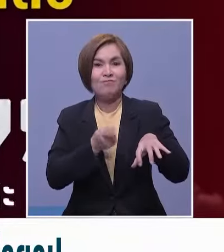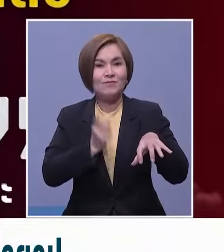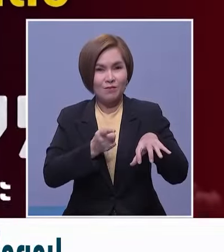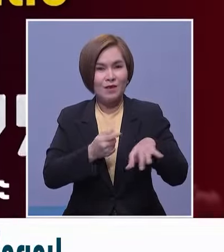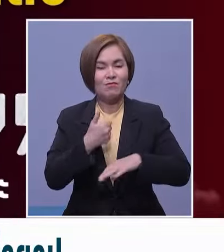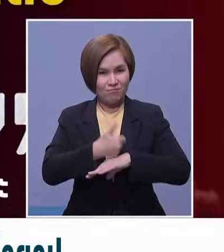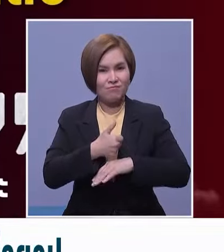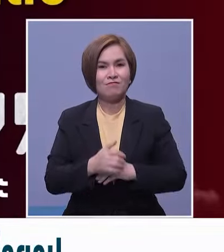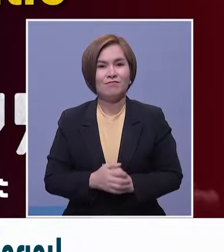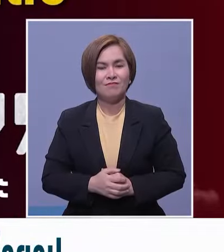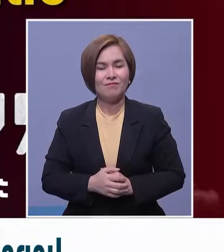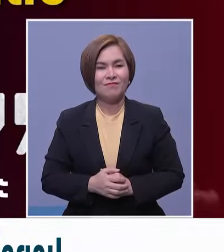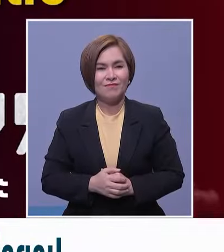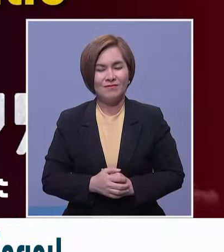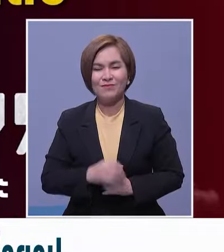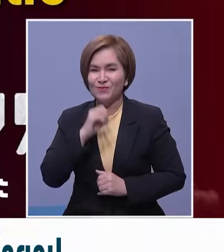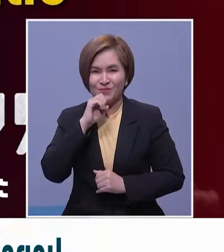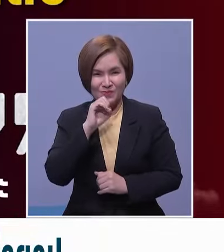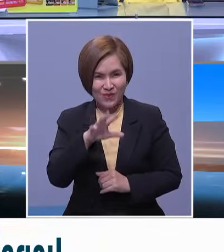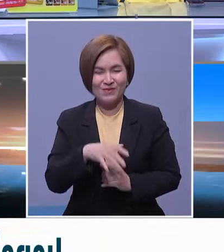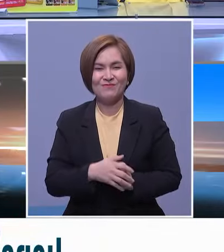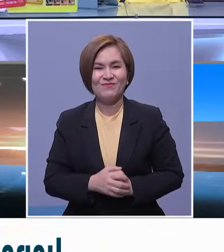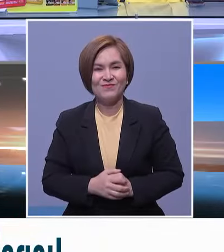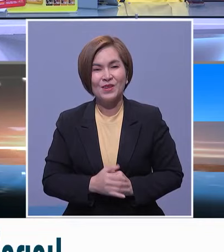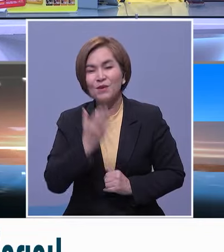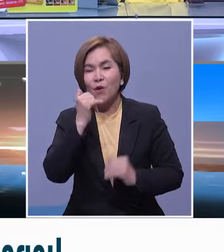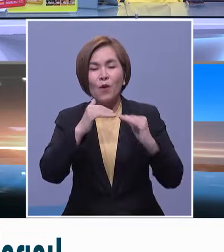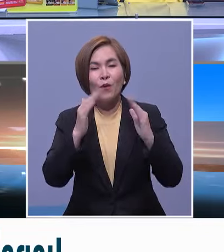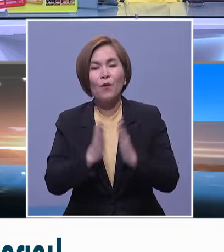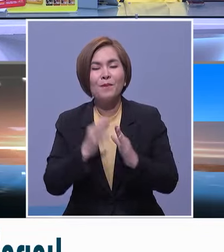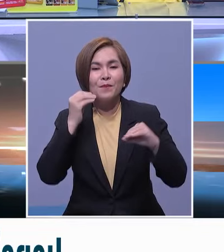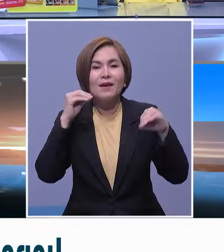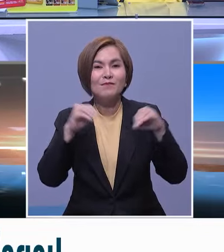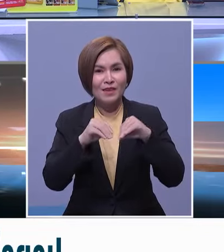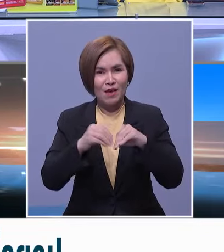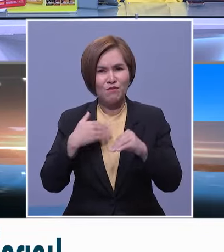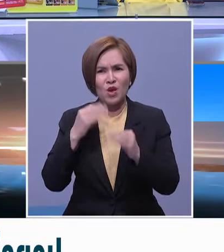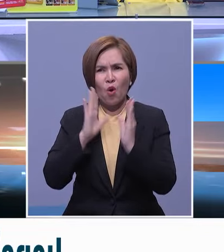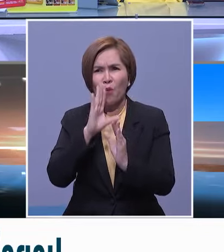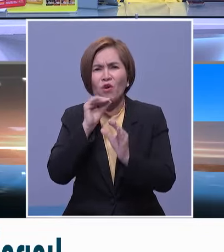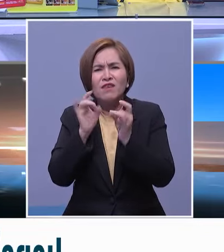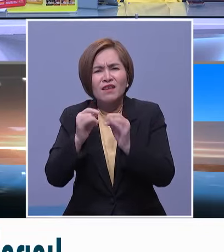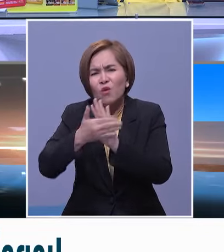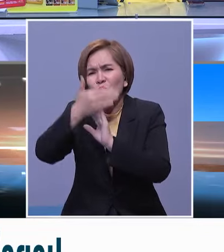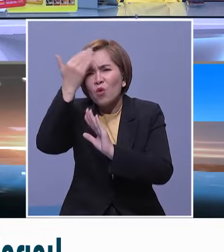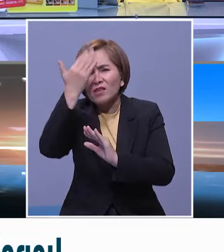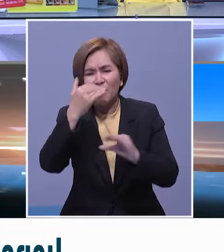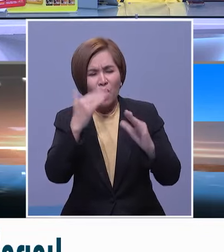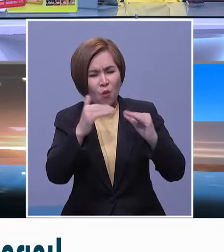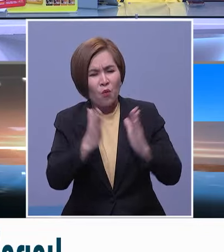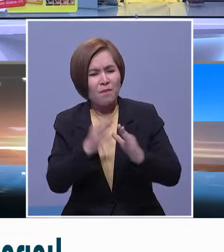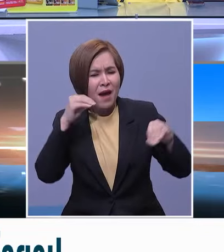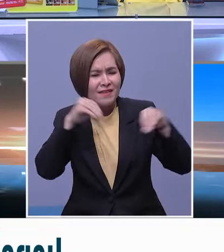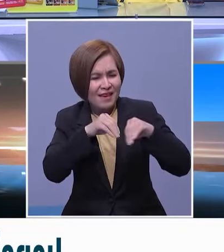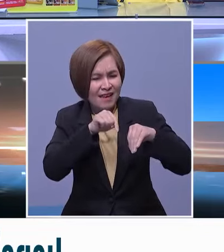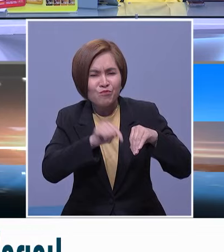อกว่าเดี๋ยวอาจจะกลับมาเป็นเจ้าอาวาสวัดบางคานก็ได้นะเพราะว่าเป็นวัดใกล้บ้าน เพราะหลายคนแซวไงว่าท่านจะบวชเนี่ยจะบวชที่วัดบางคานเลย